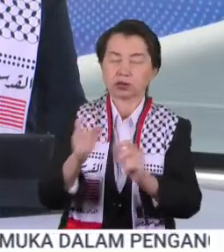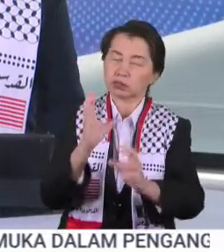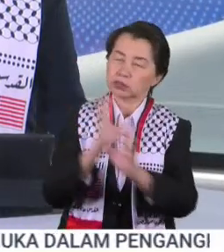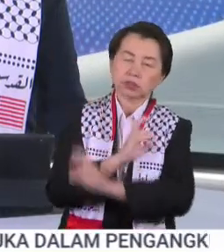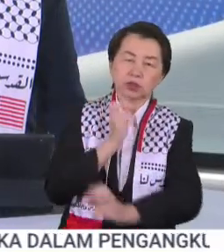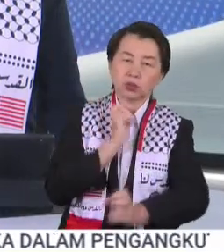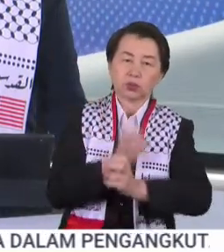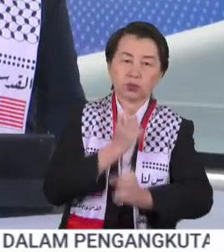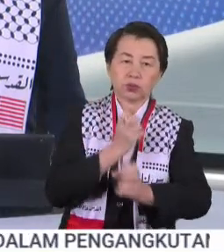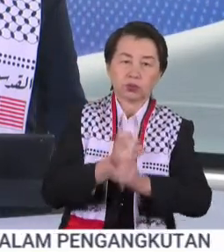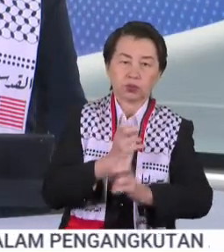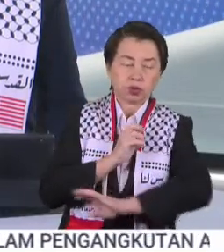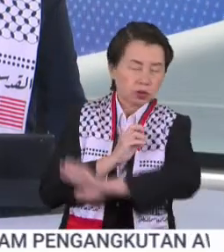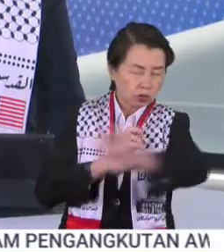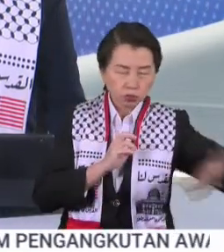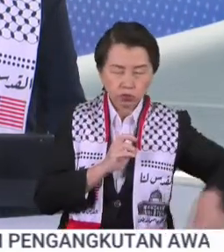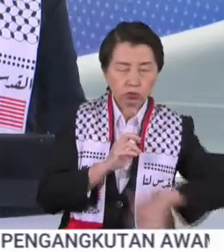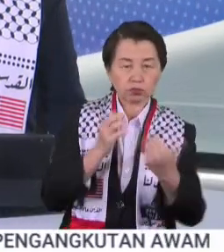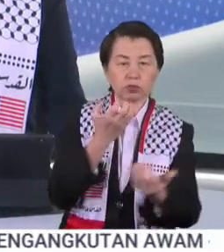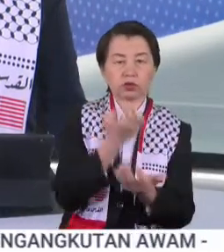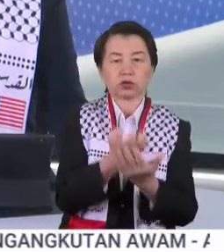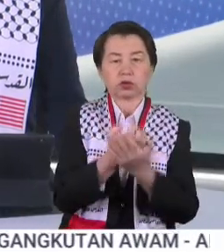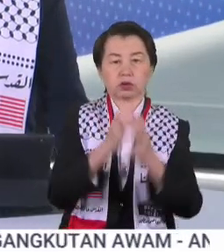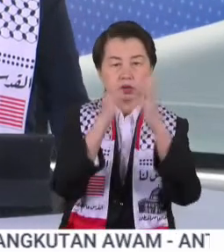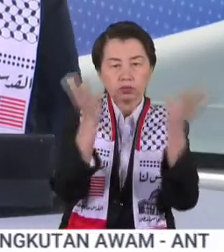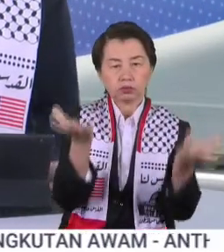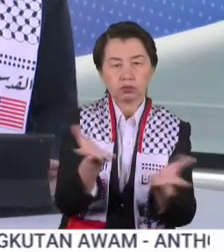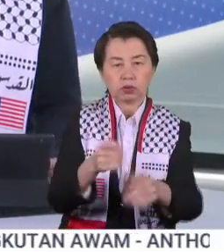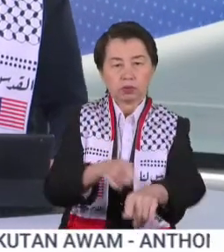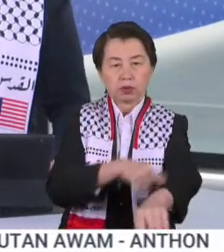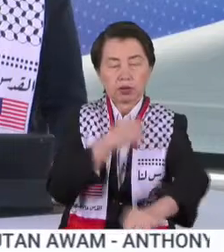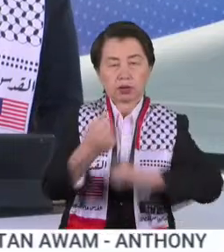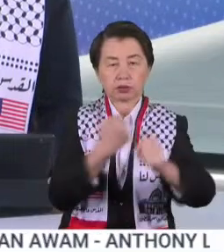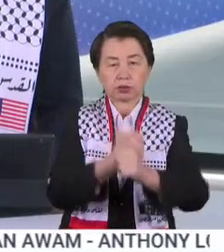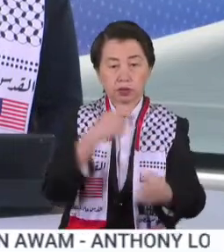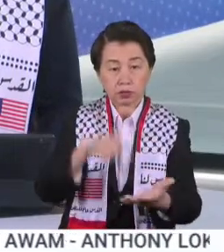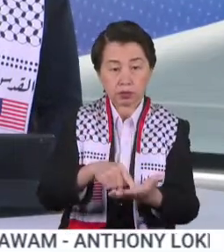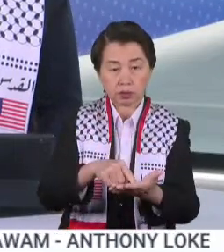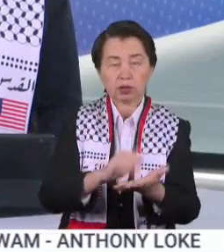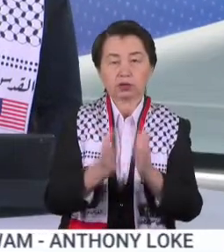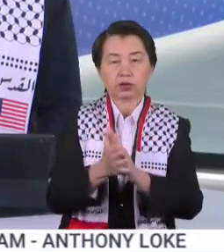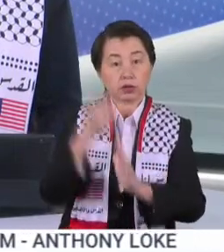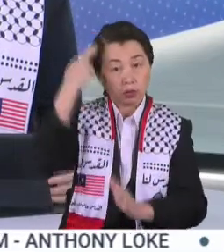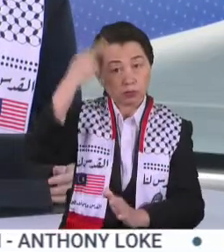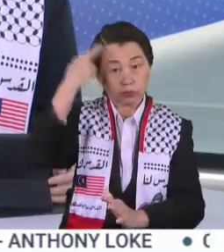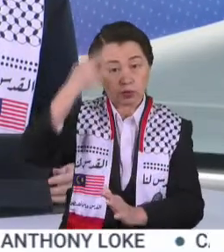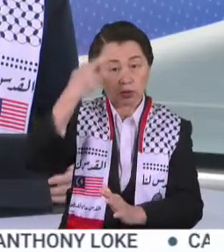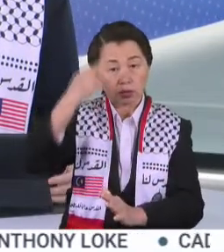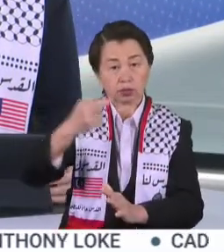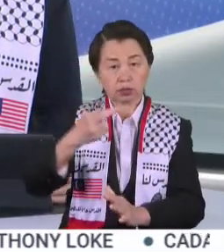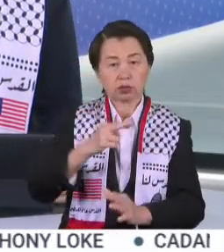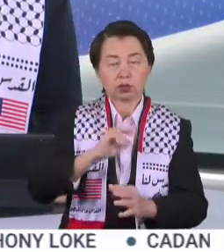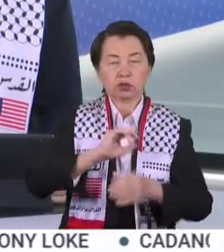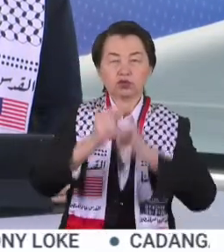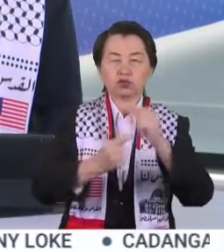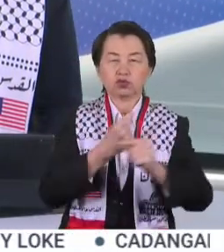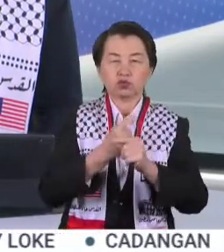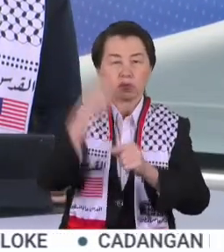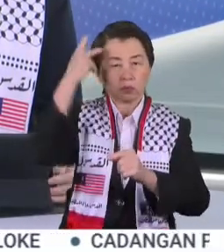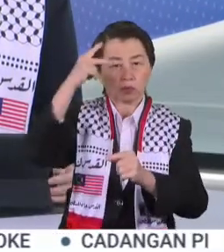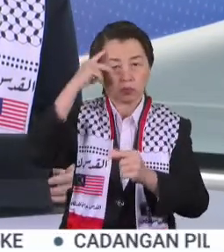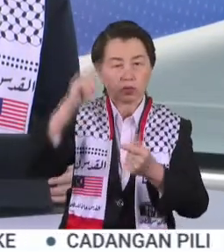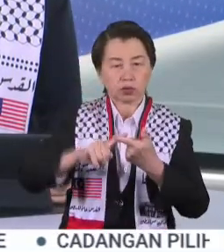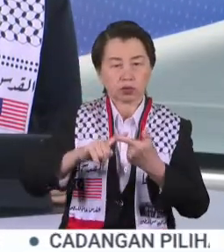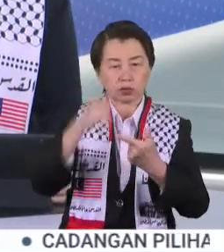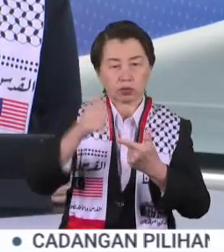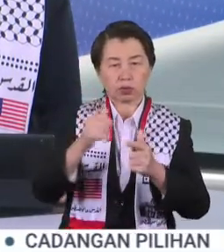cabaran utama kepada hampir semua ekonomi dunia sepanjang tahun ini. Antara yang menjadi faktornya, konflik geopolitik, dasar